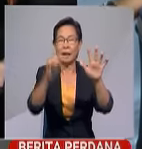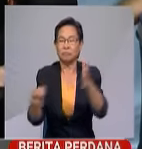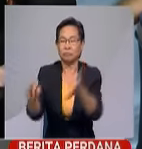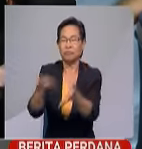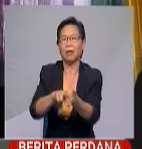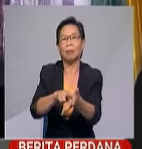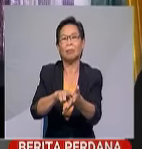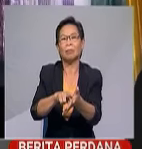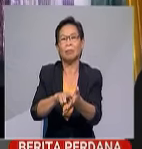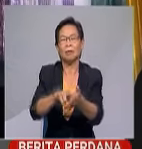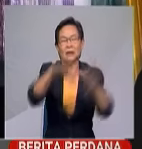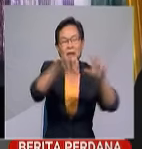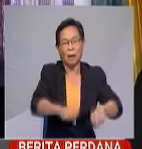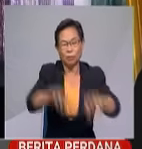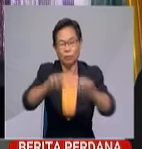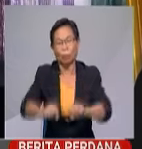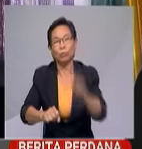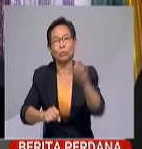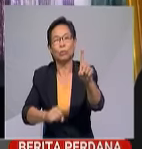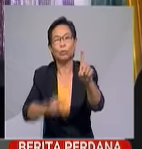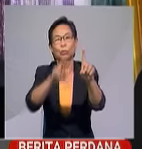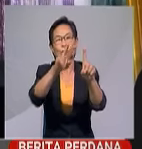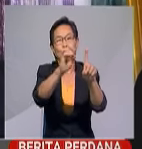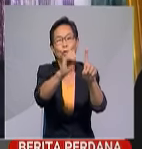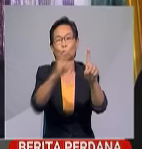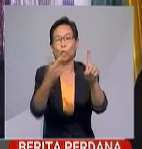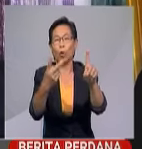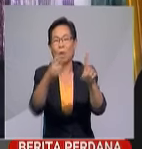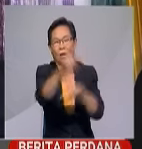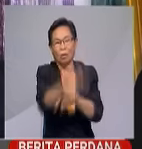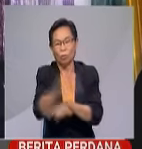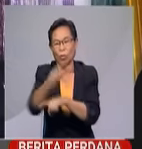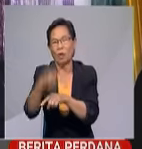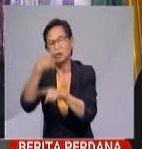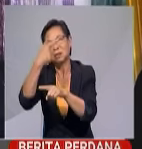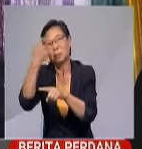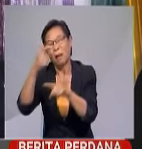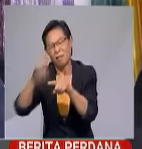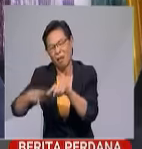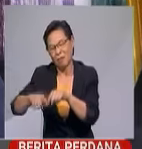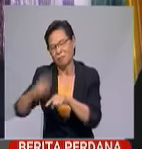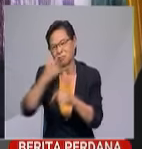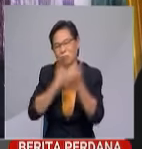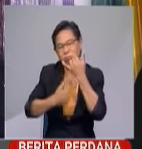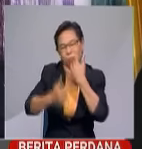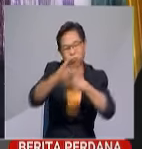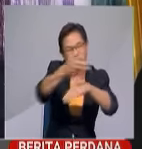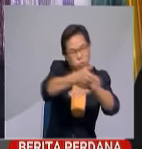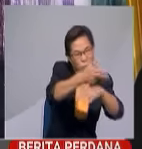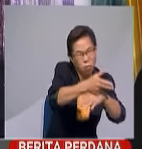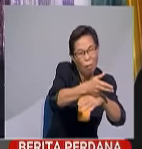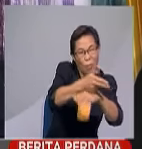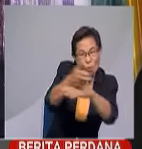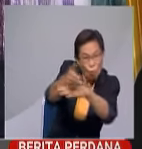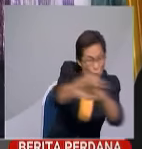direkodkan dengan tangkapan seramai 102 individu atas pelbagai kesalahan pemburuan haram.